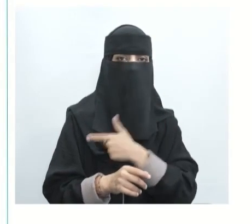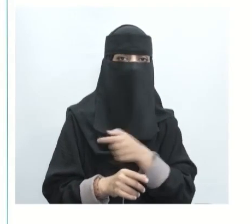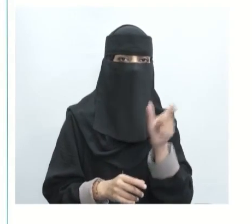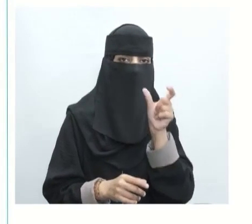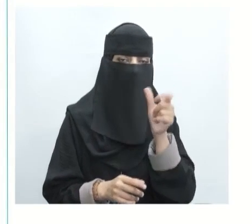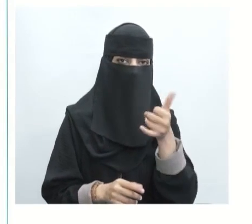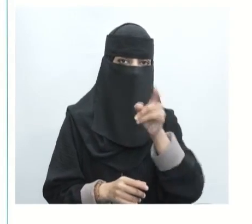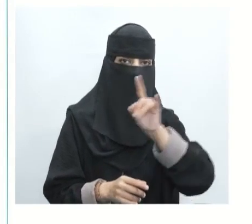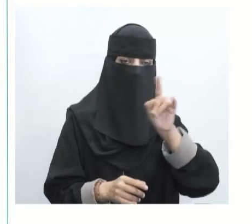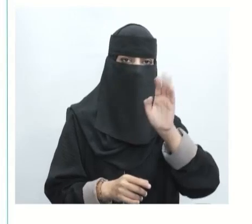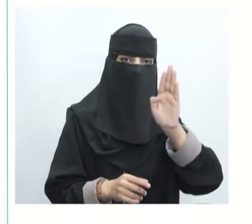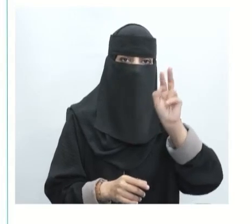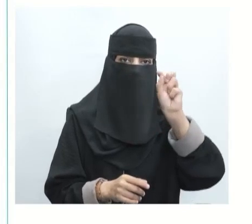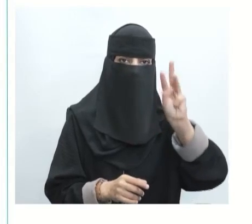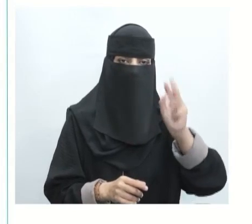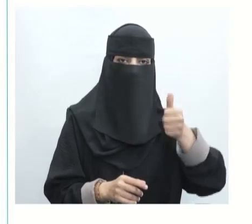اقرأ